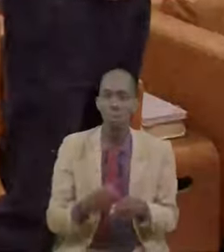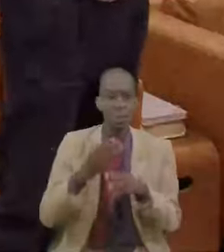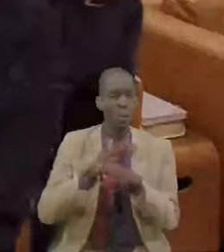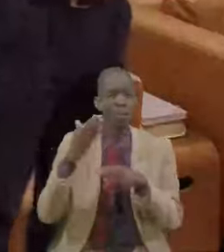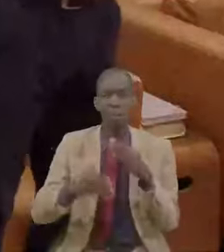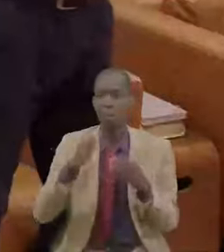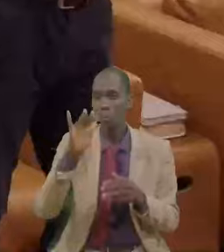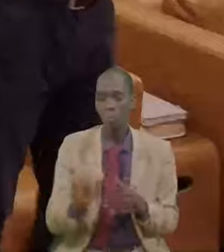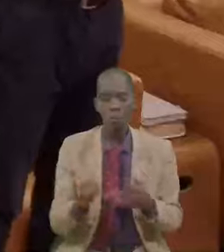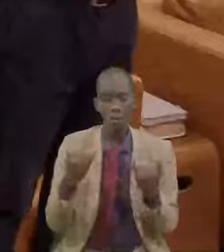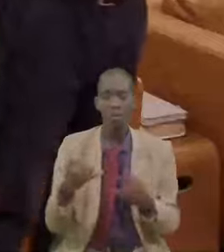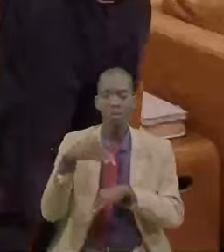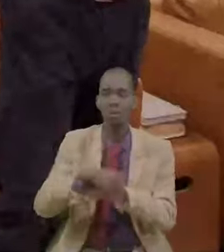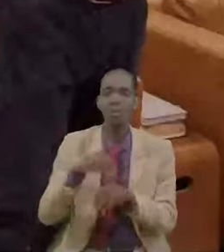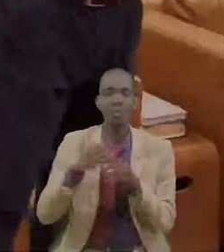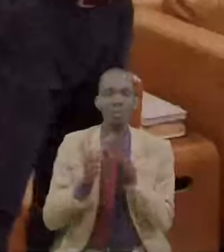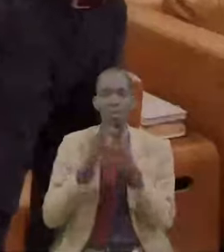Complètement ce soir.